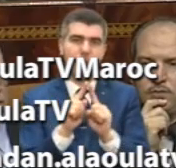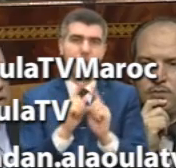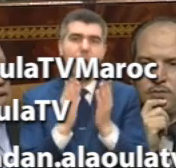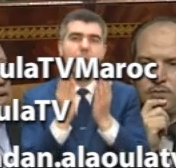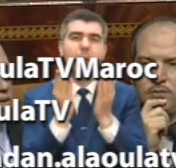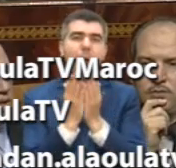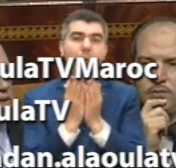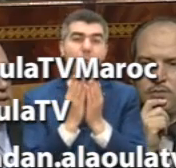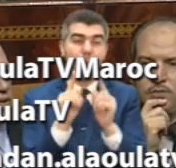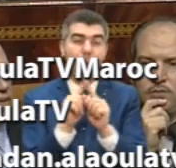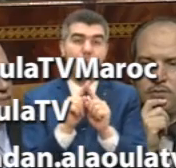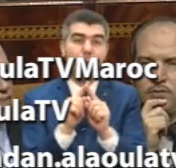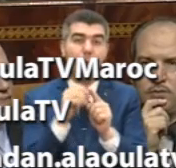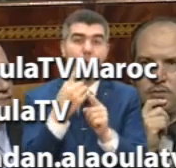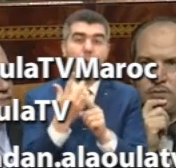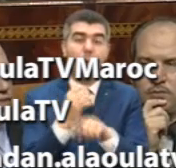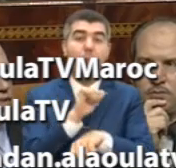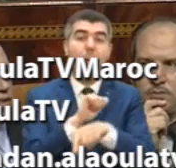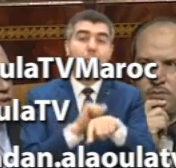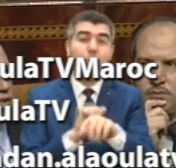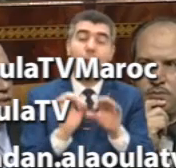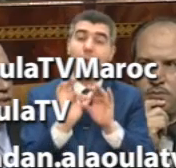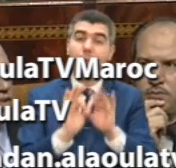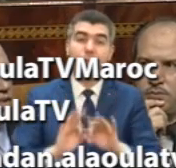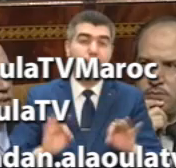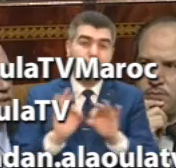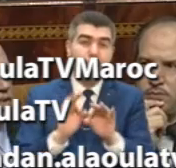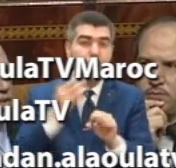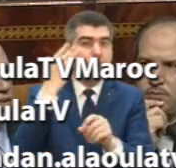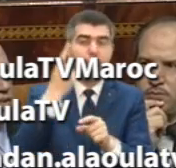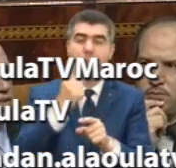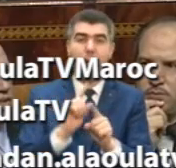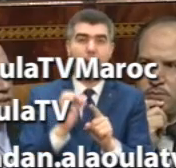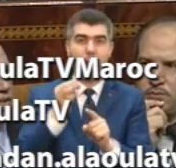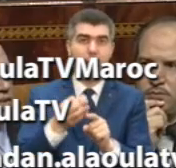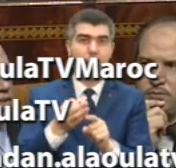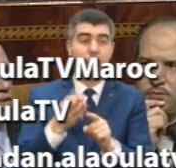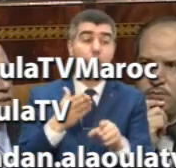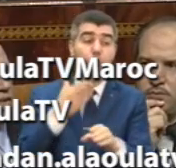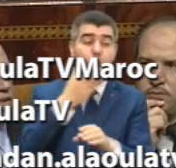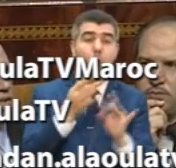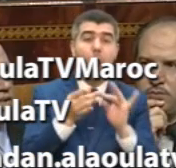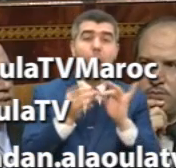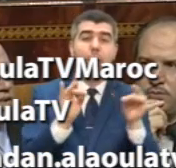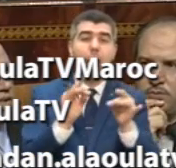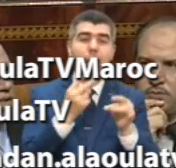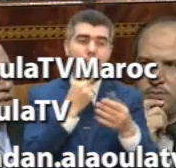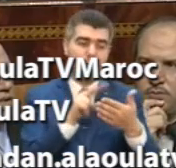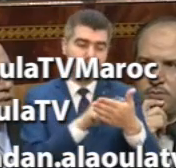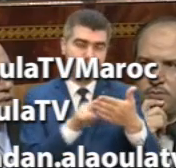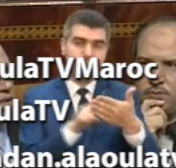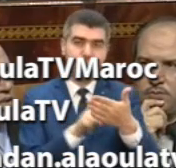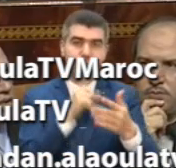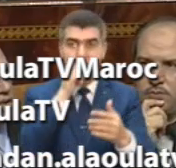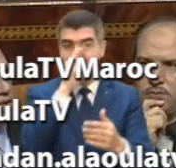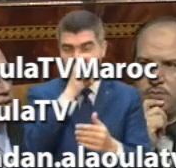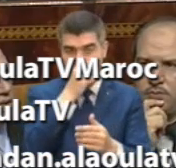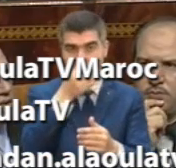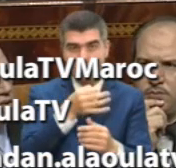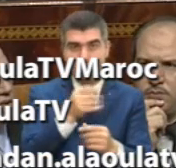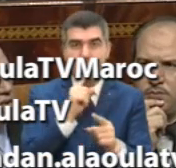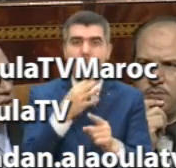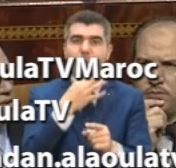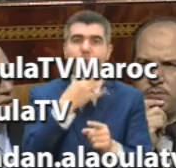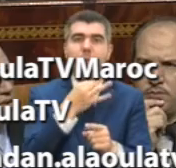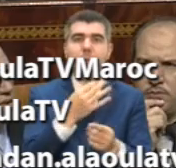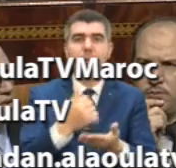من الطلبه ما كيستعملوش، كثير من الطلبه ما عارفينوش، كثير من الطلبه فاش يبغوا يدخلوا لهذاك الموقع الالكتروني تلقوا صعوبات. انا تنظن يجب تبسيط